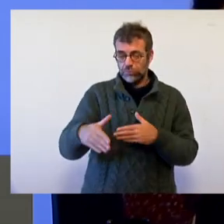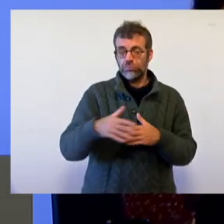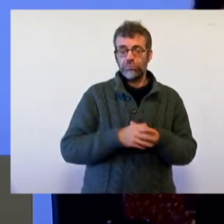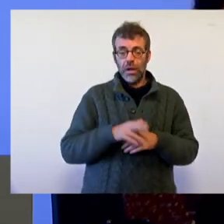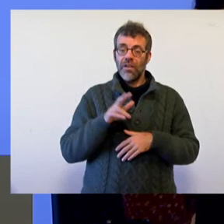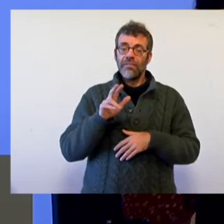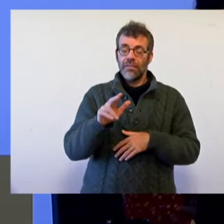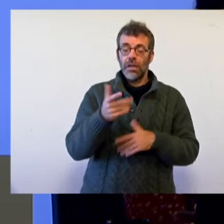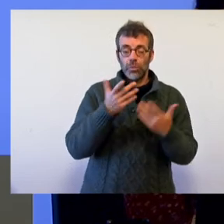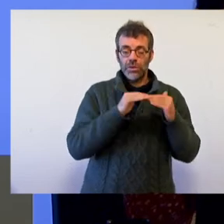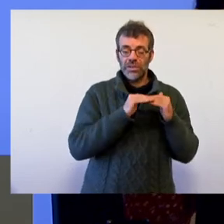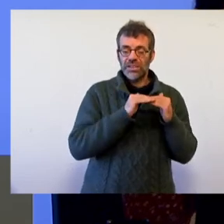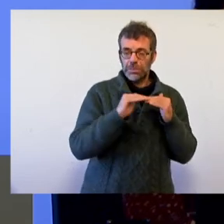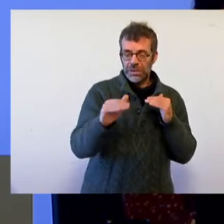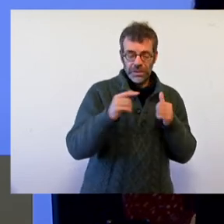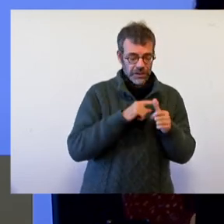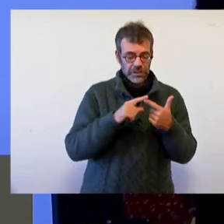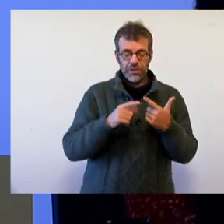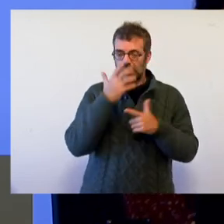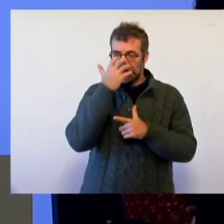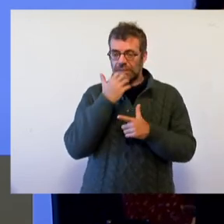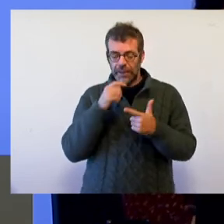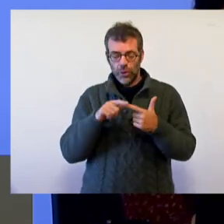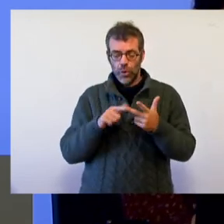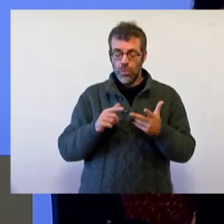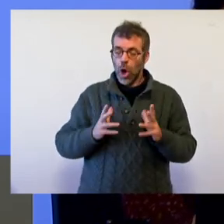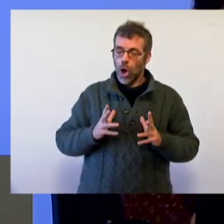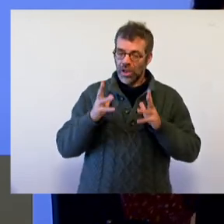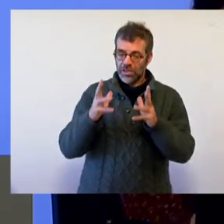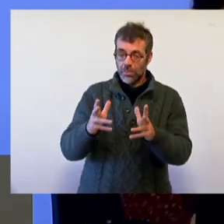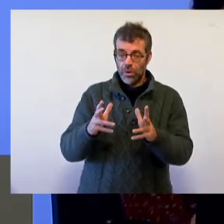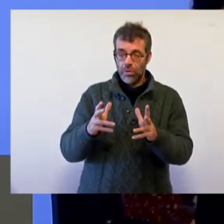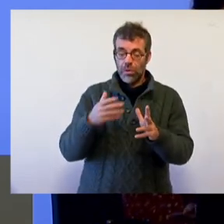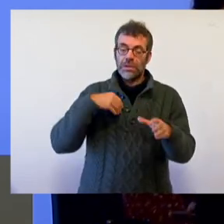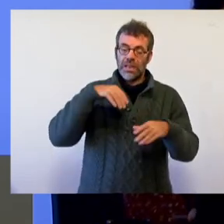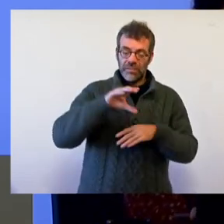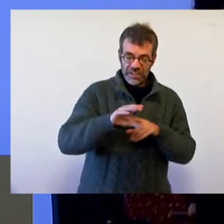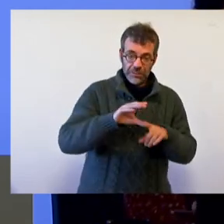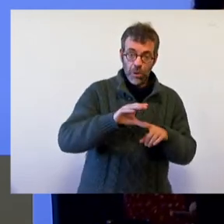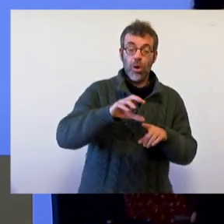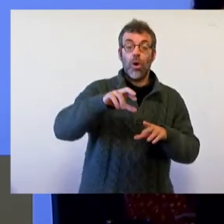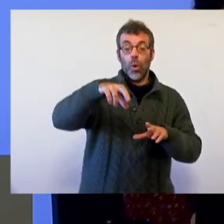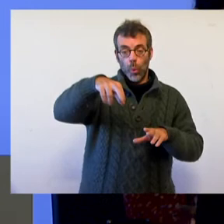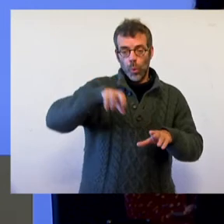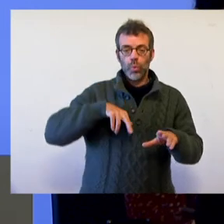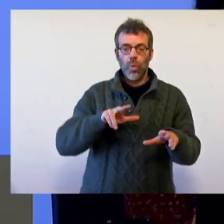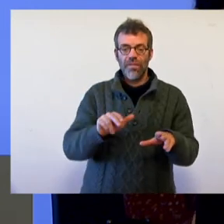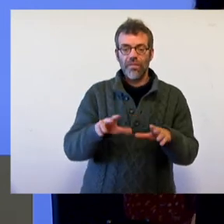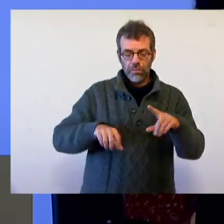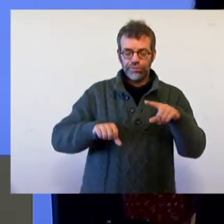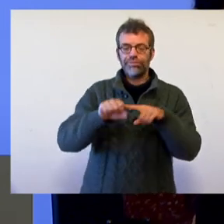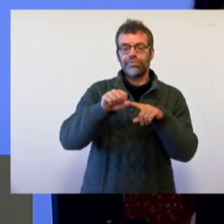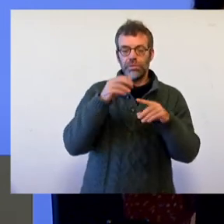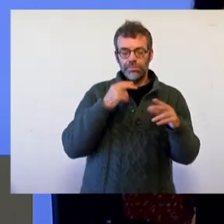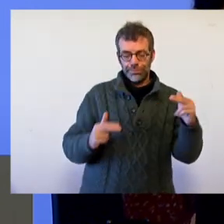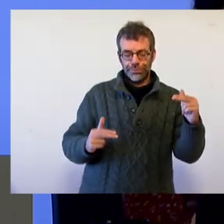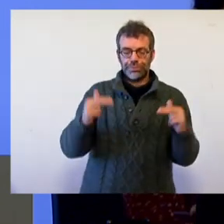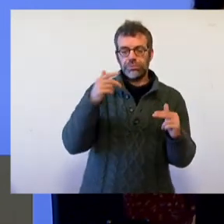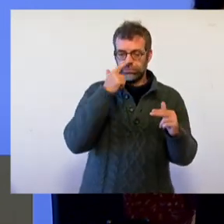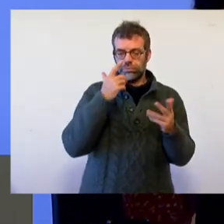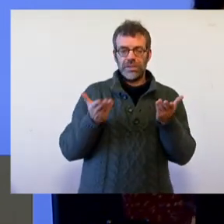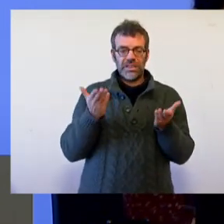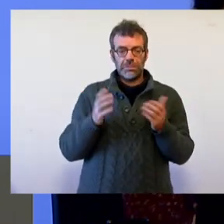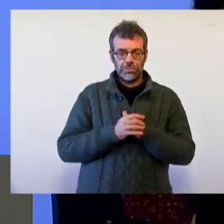Stabilité, sérieux et engagement pour l'avenir avec un haut niveau d'investissement. Voilà comment nous le posons. Et à la question